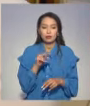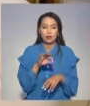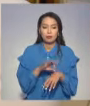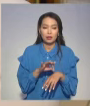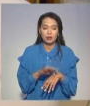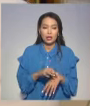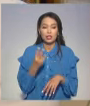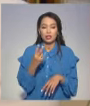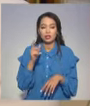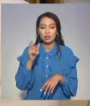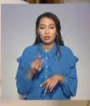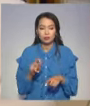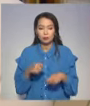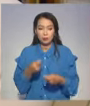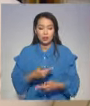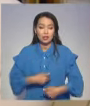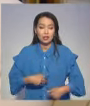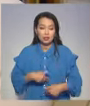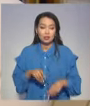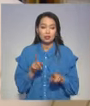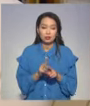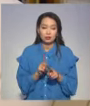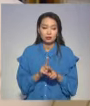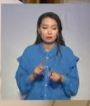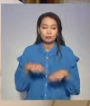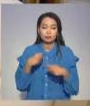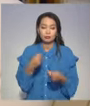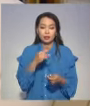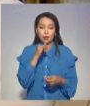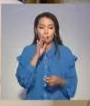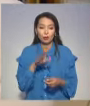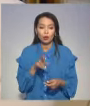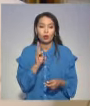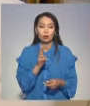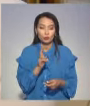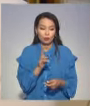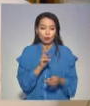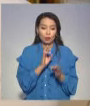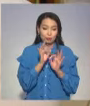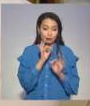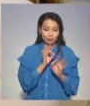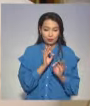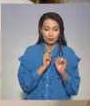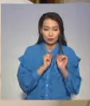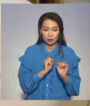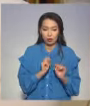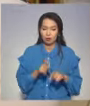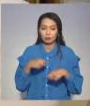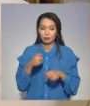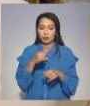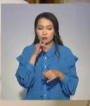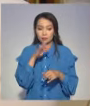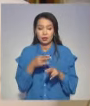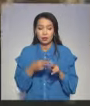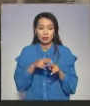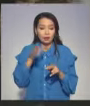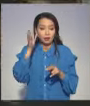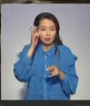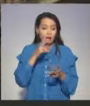екінші адамға жыныстық қатынас арқылы мысалға да берілмейді. Бұл факт, бұл уже жанды ғылыми